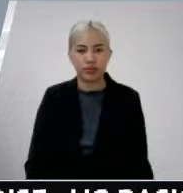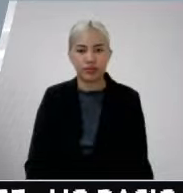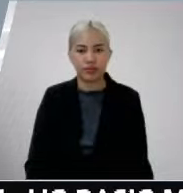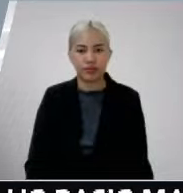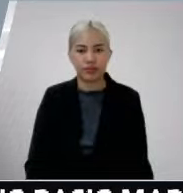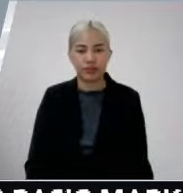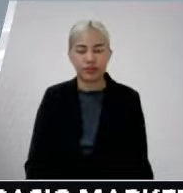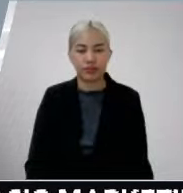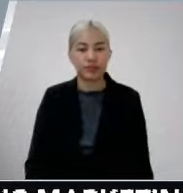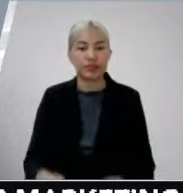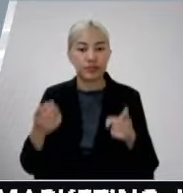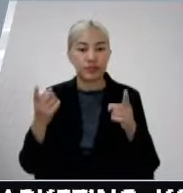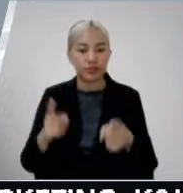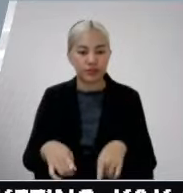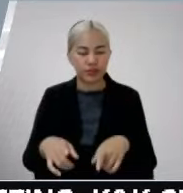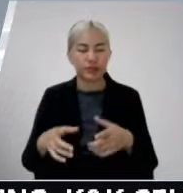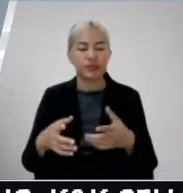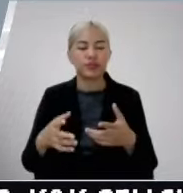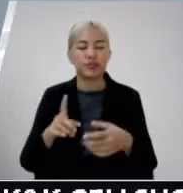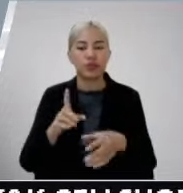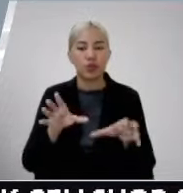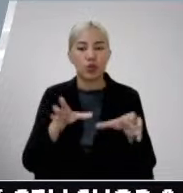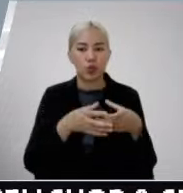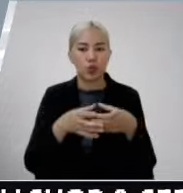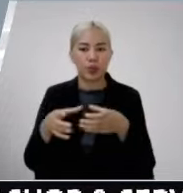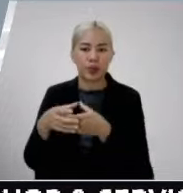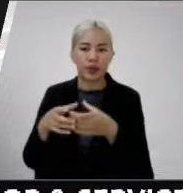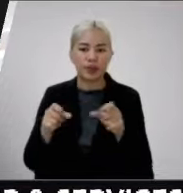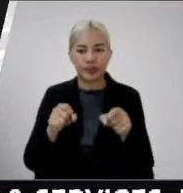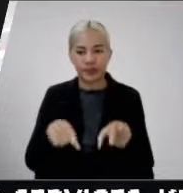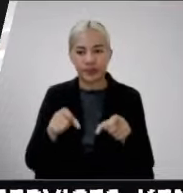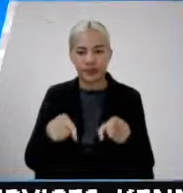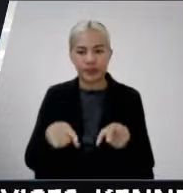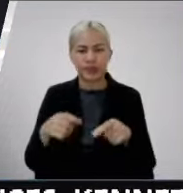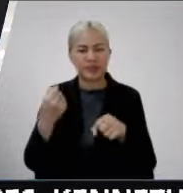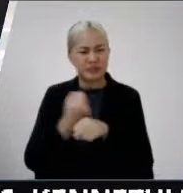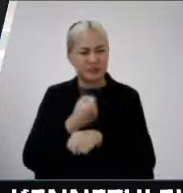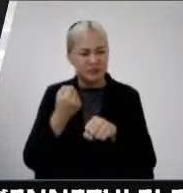Nagrambulan ang ilang grupo ng vendor sa Iloilo City.